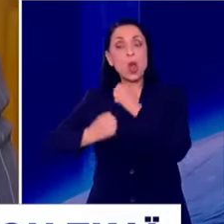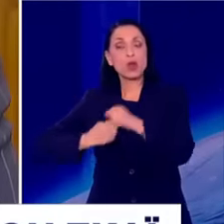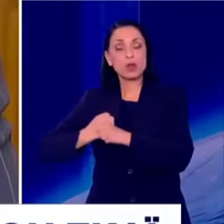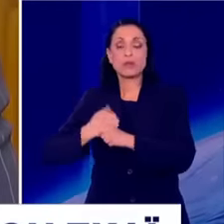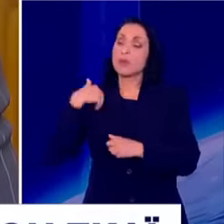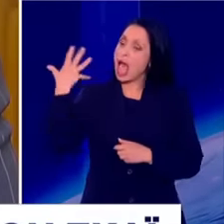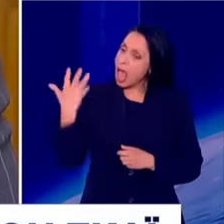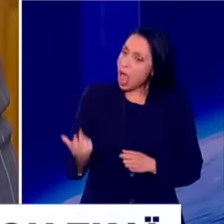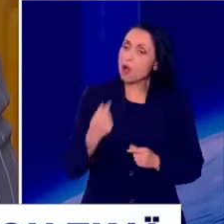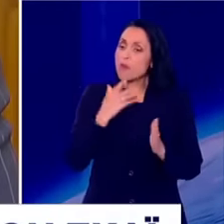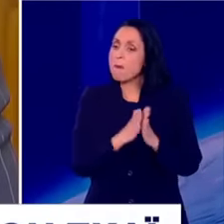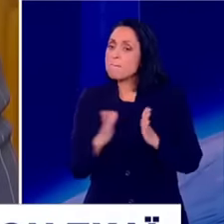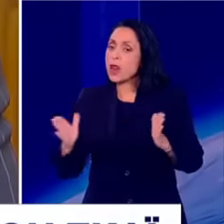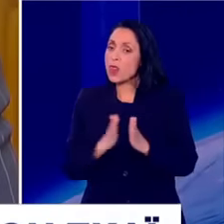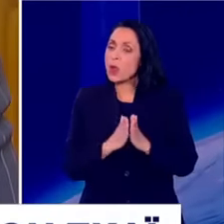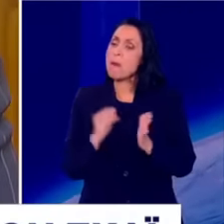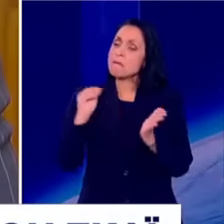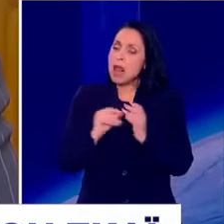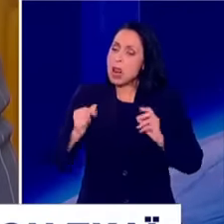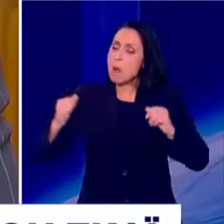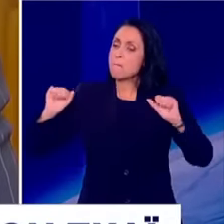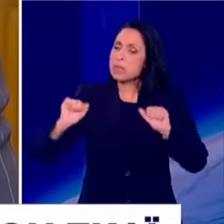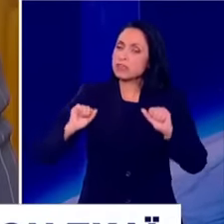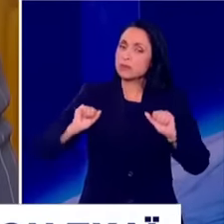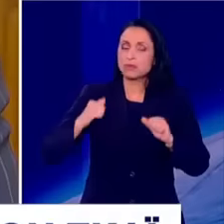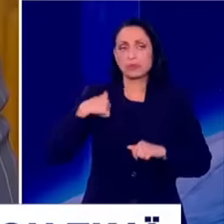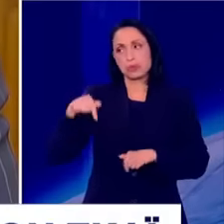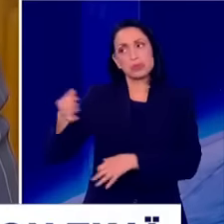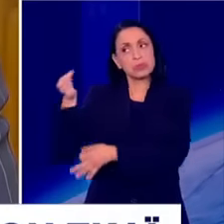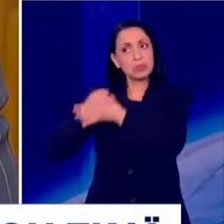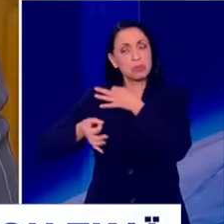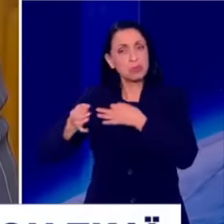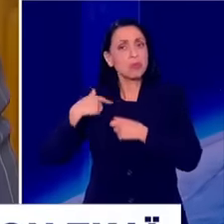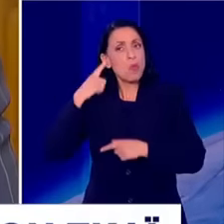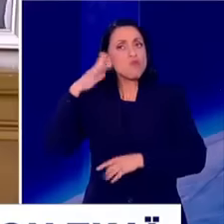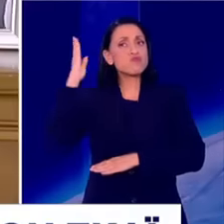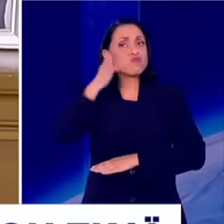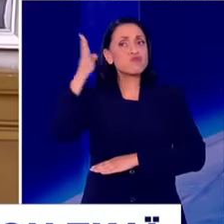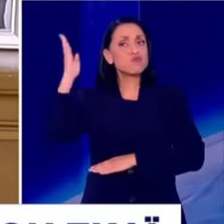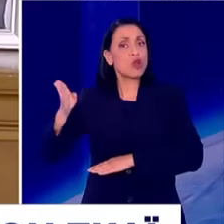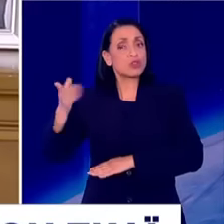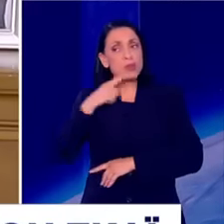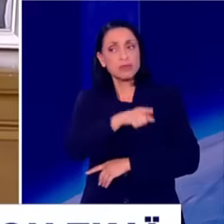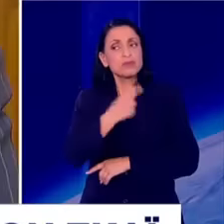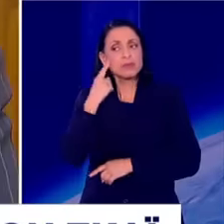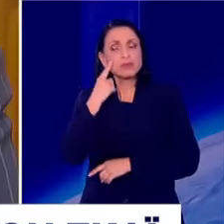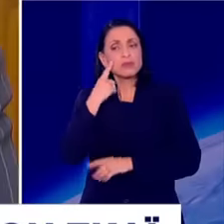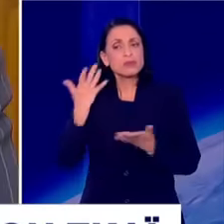περιθώρια πίεσης, κύριε Πρόεδρε? Πάντα. Εγώ ακούω για πρόστιμα, δεν ξέρω, πληρώνονται αυτά τα πρόστιμα? Πληρώνονται. Το παρακολουθείτε?